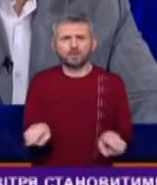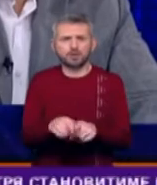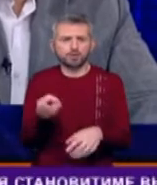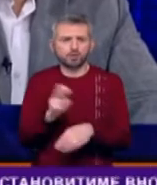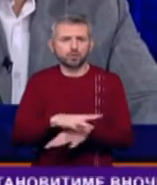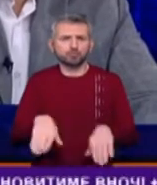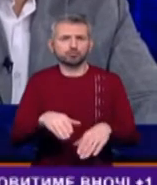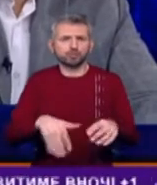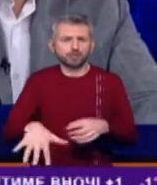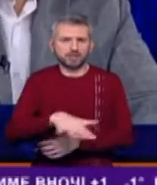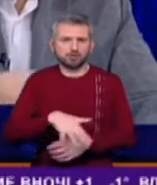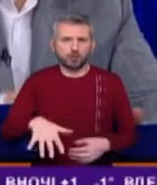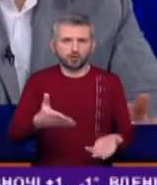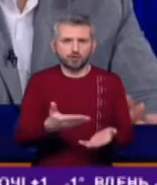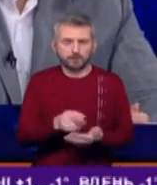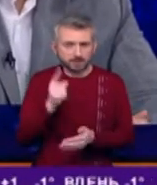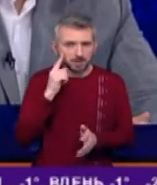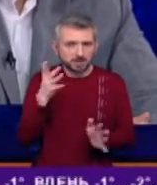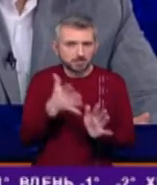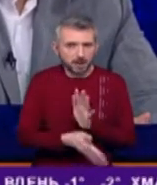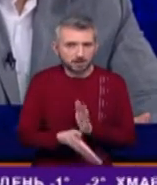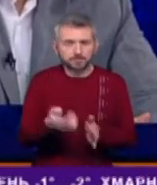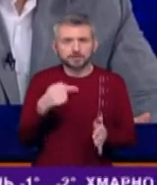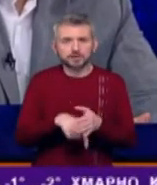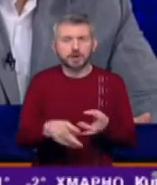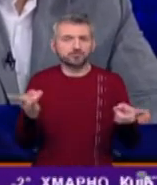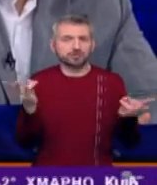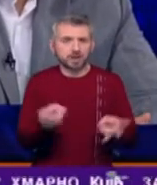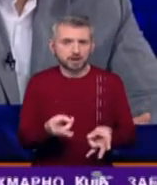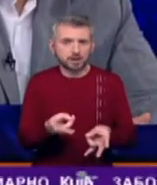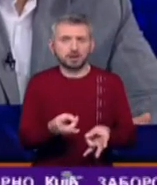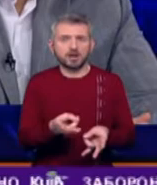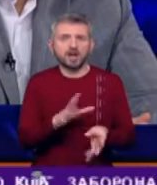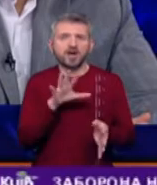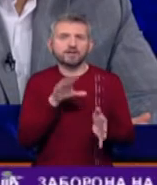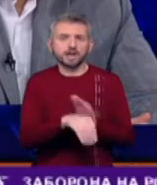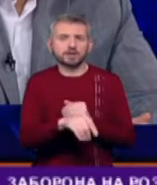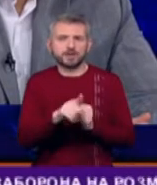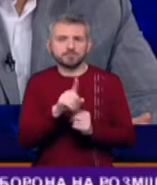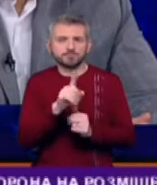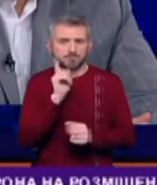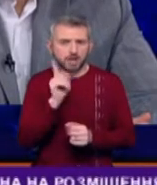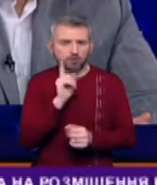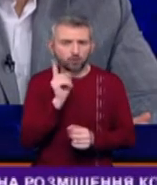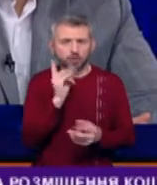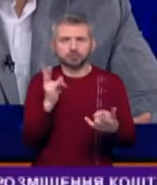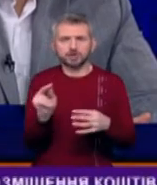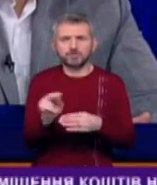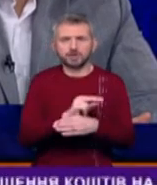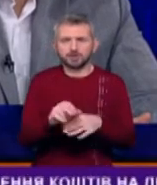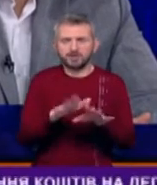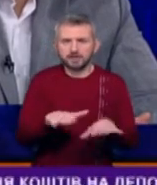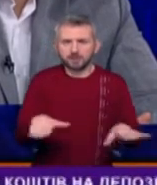пусту територію. Ви розумієте? Значить, треба вкладати в молодіж, треба виховувати дитячі